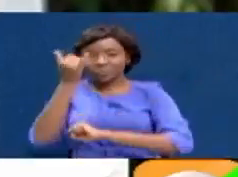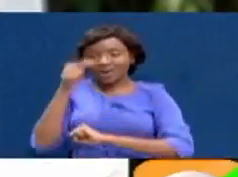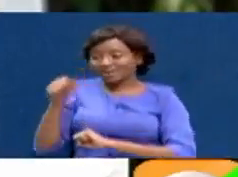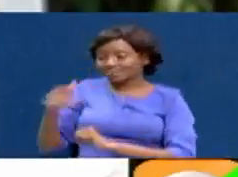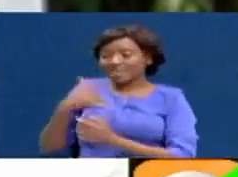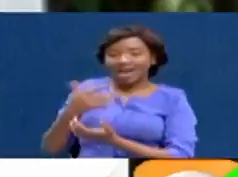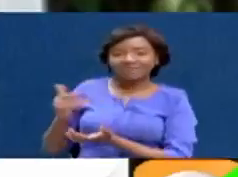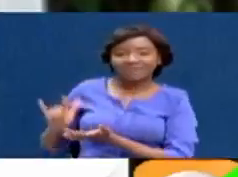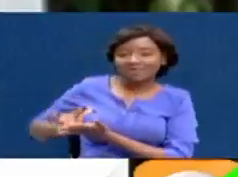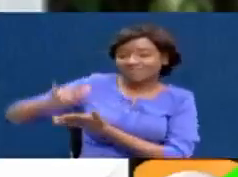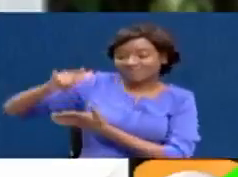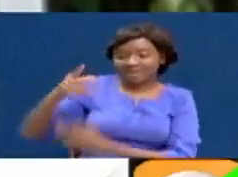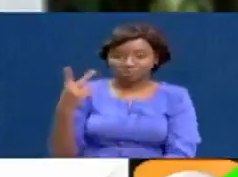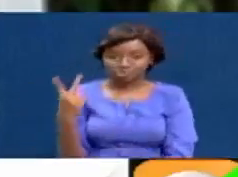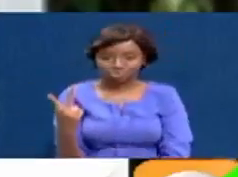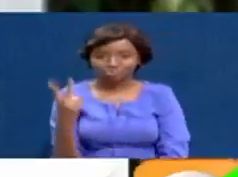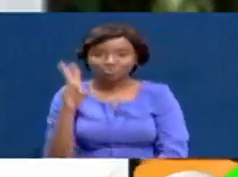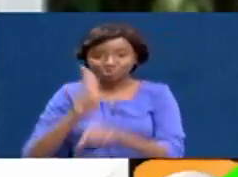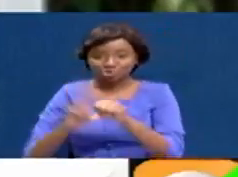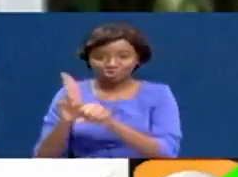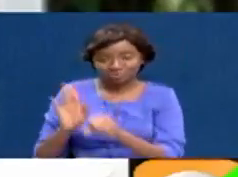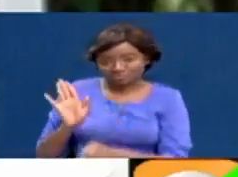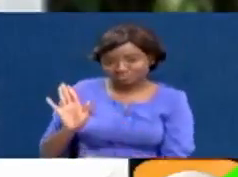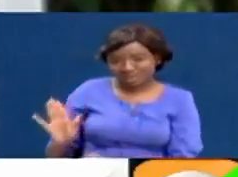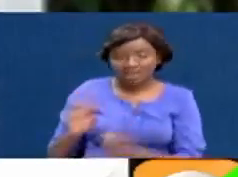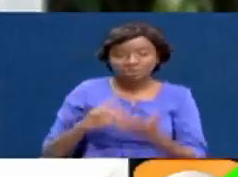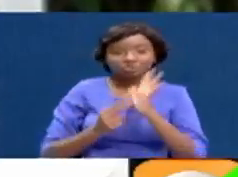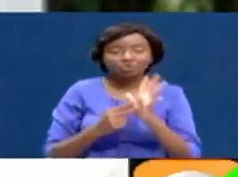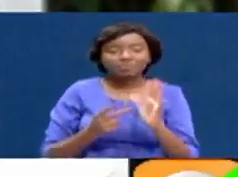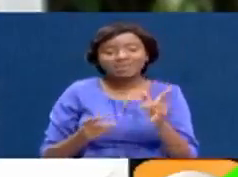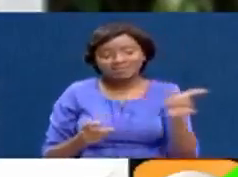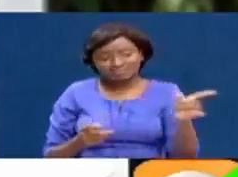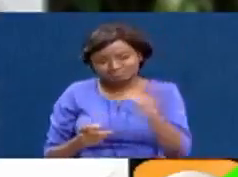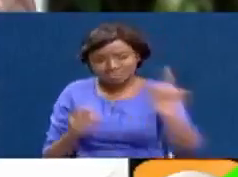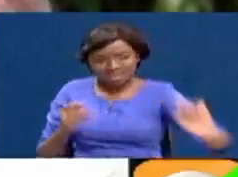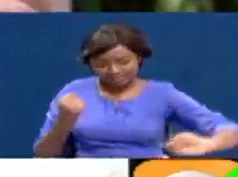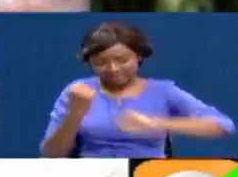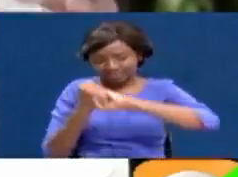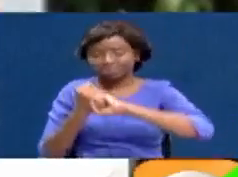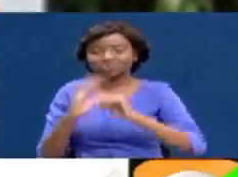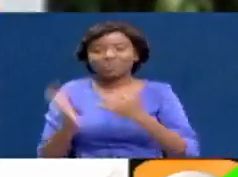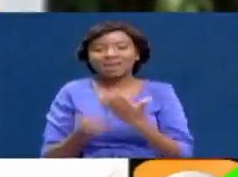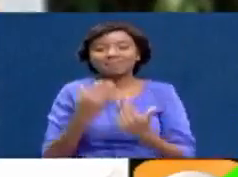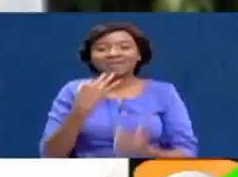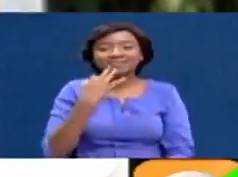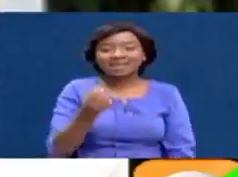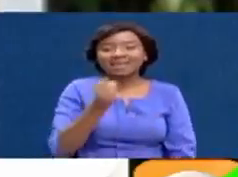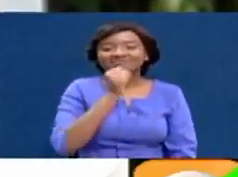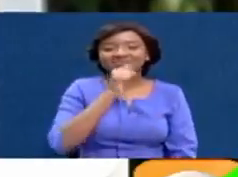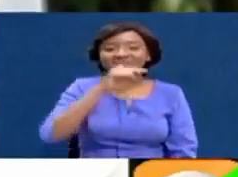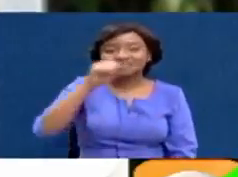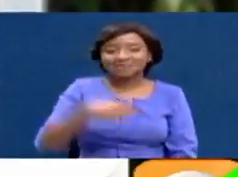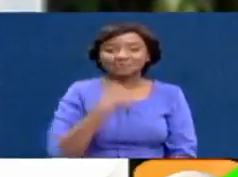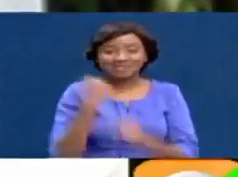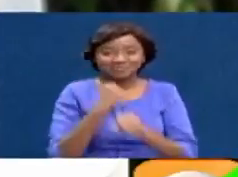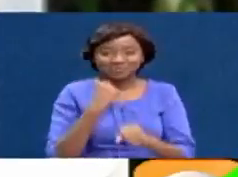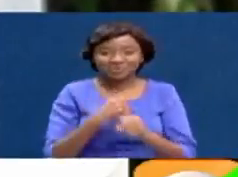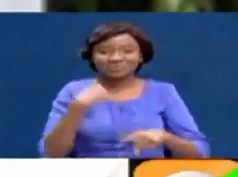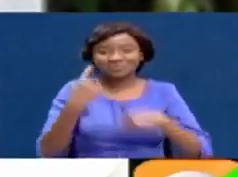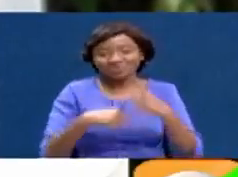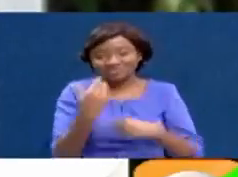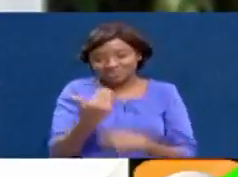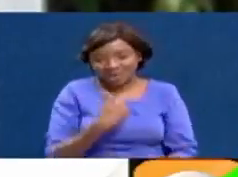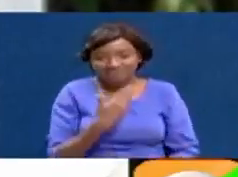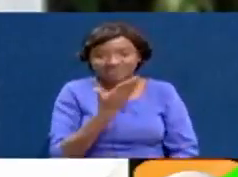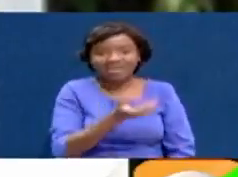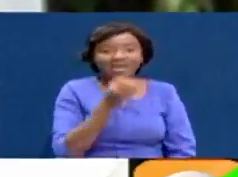freighters which are owned by Kenya Airways. This will make sure that the 350,000 jobs in the flower